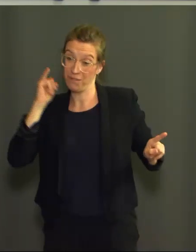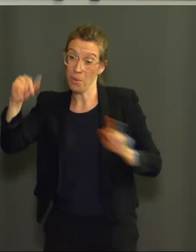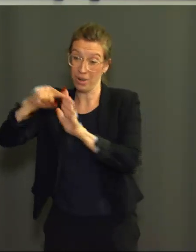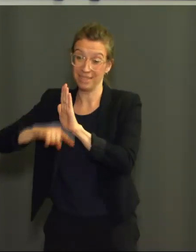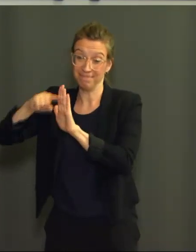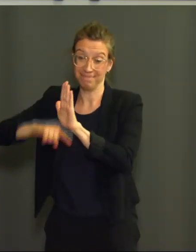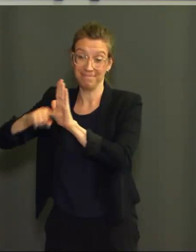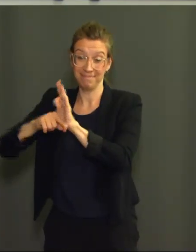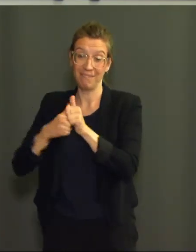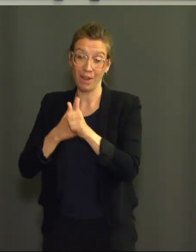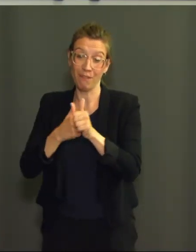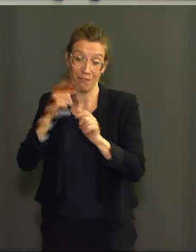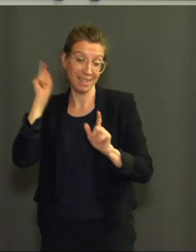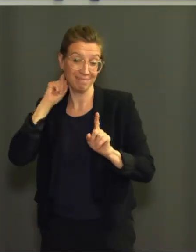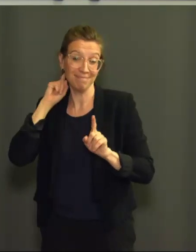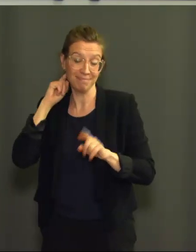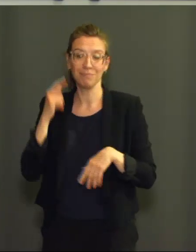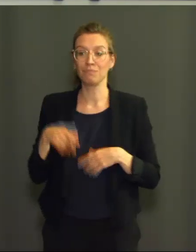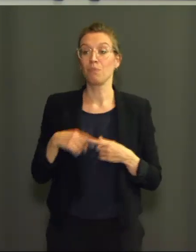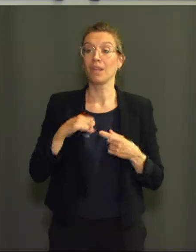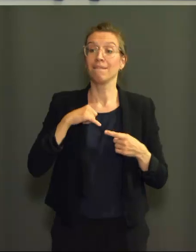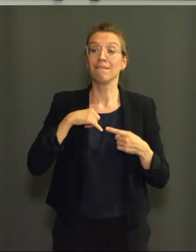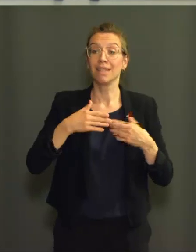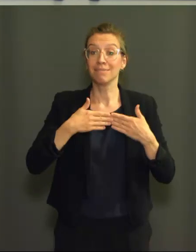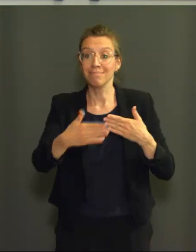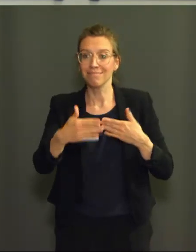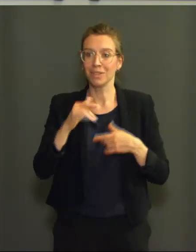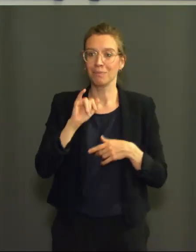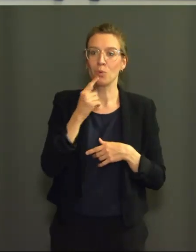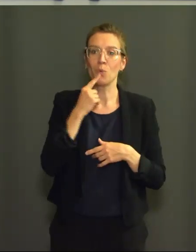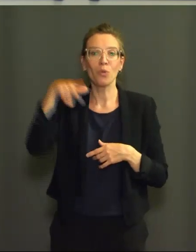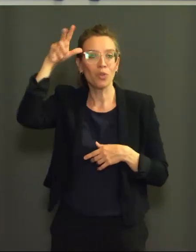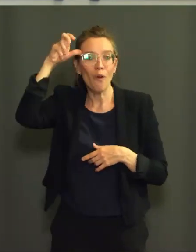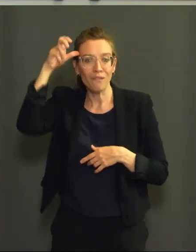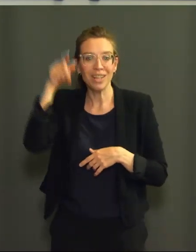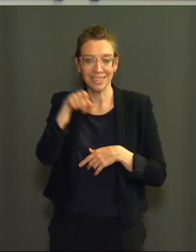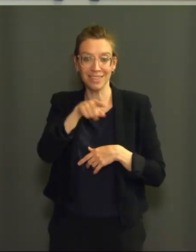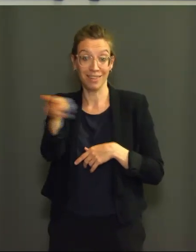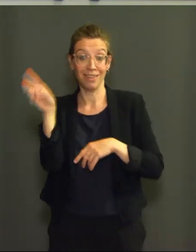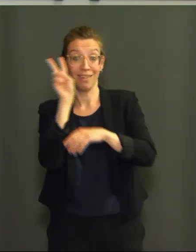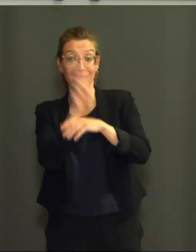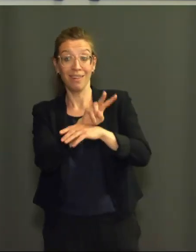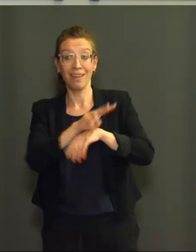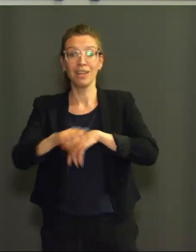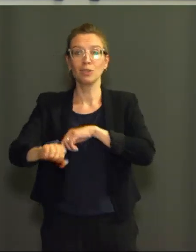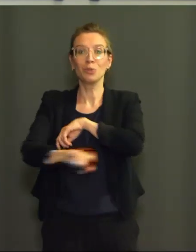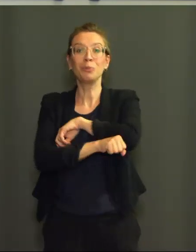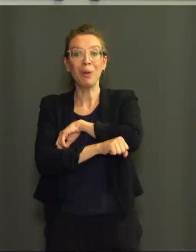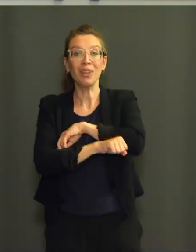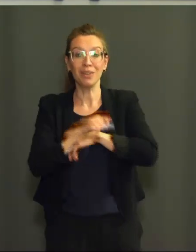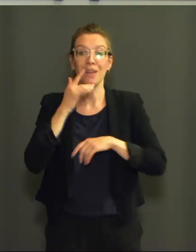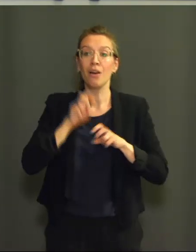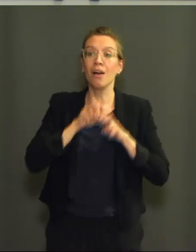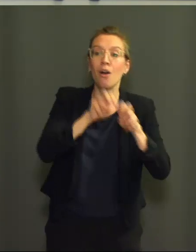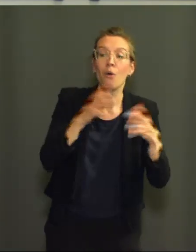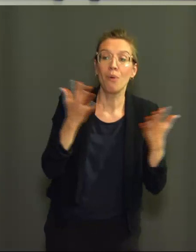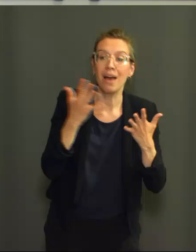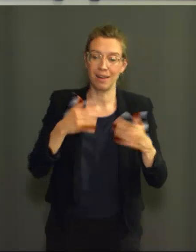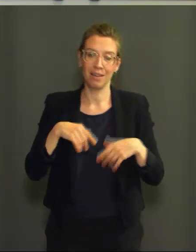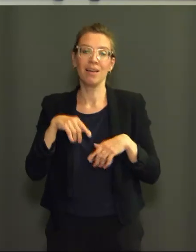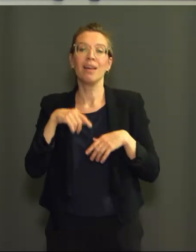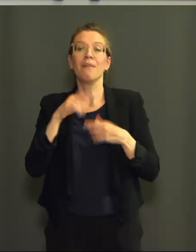onze nationale ploeg, doe het dan veilig en hou rekening met de volgende maatregelen. Kijk je de match op locatie op een